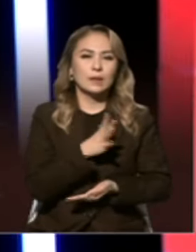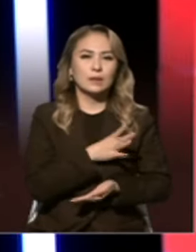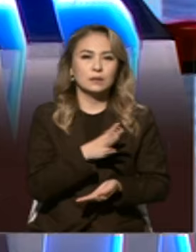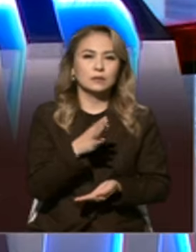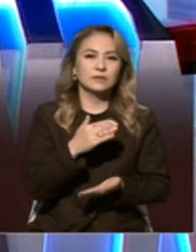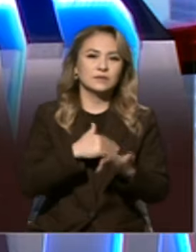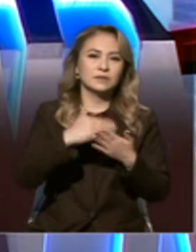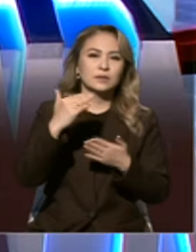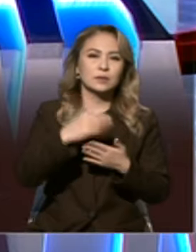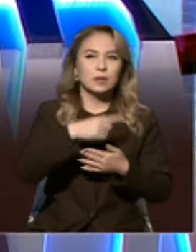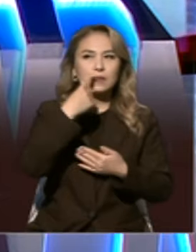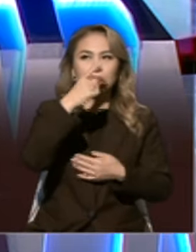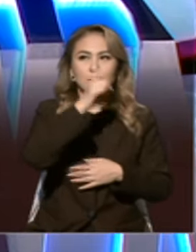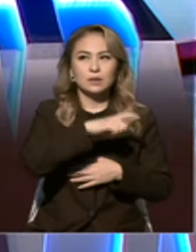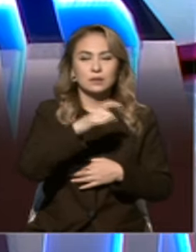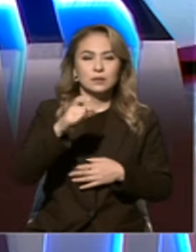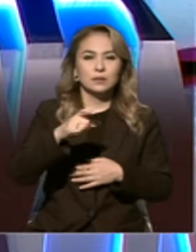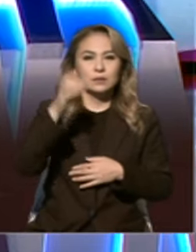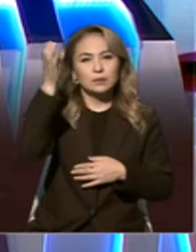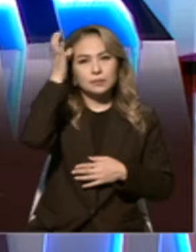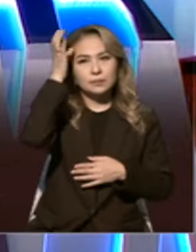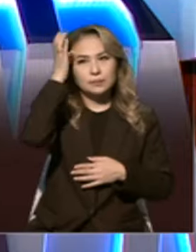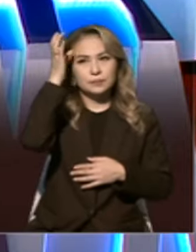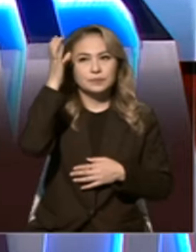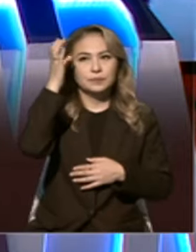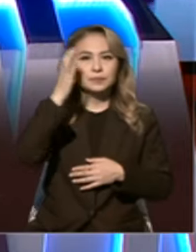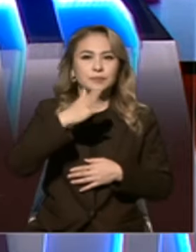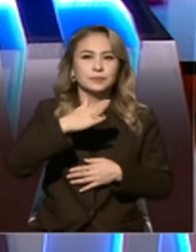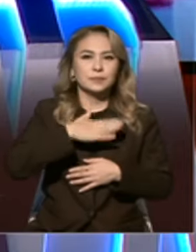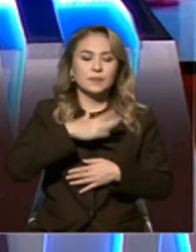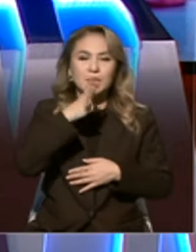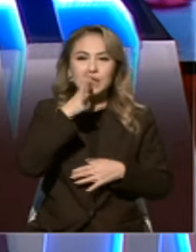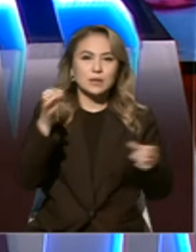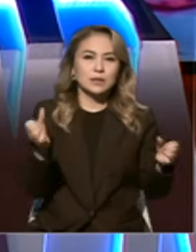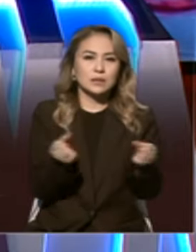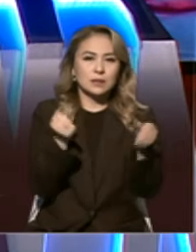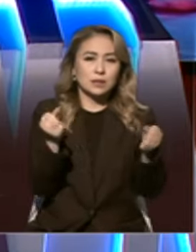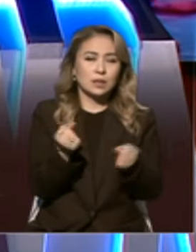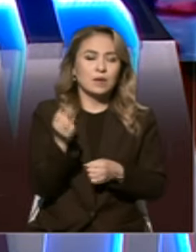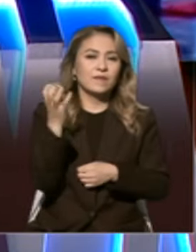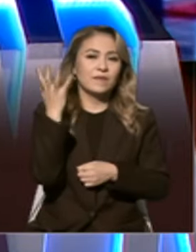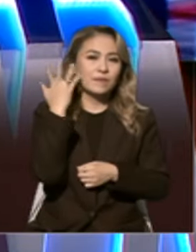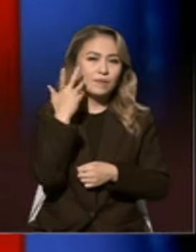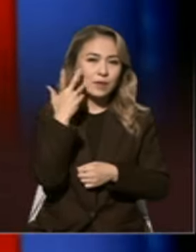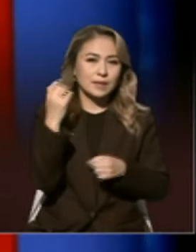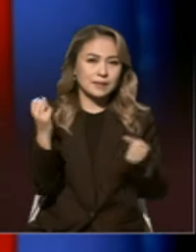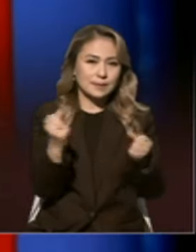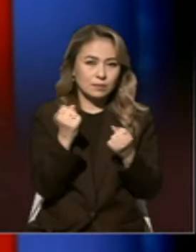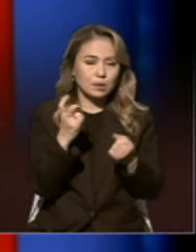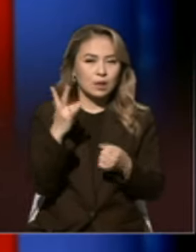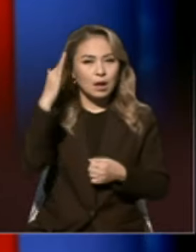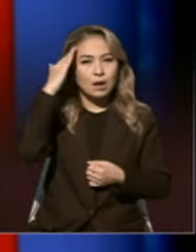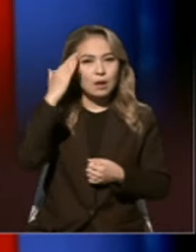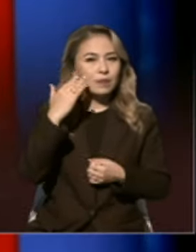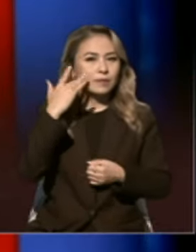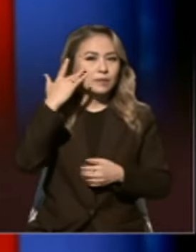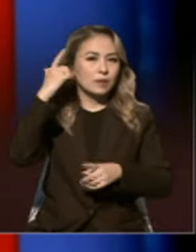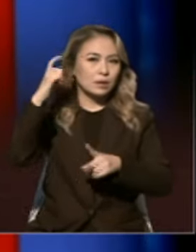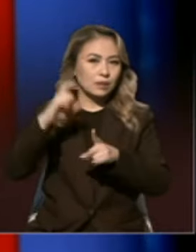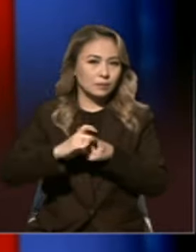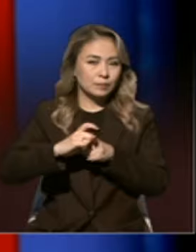айтып отыр, осы кісілер, ғалым кісілер айтып отыр мына жердегі. Біз енді қыстың қамын жаздаулы дейді қазақта. Біз былай қарап отырсақ, дәл қазіргі сәтте